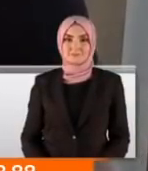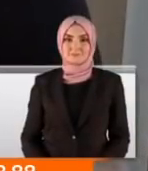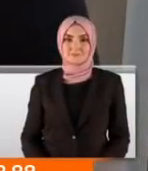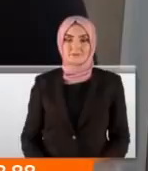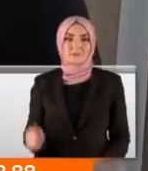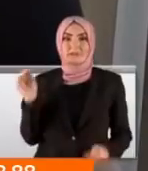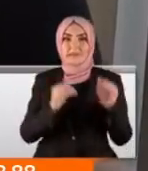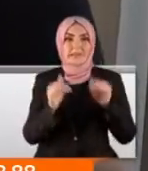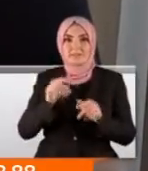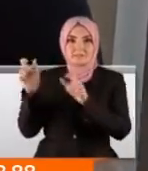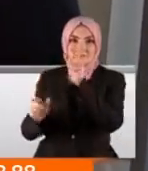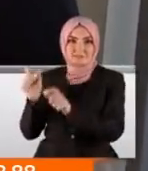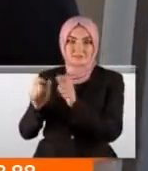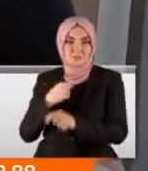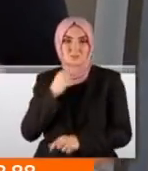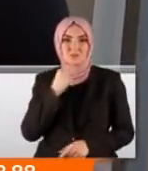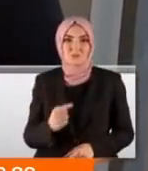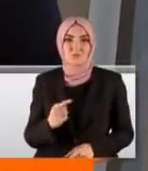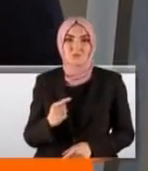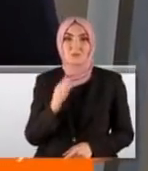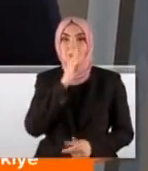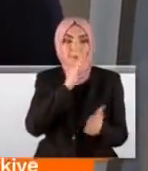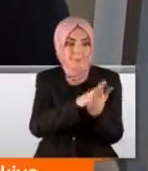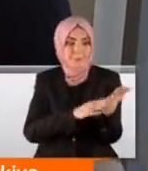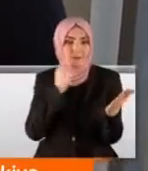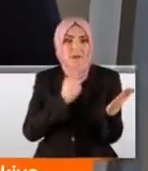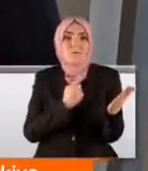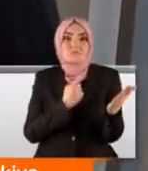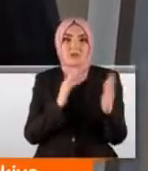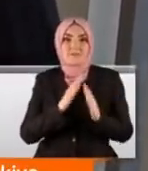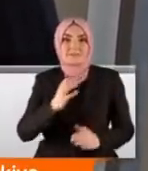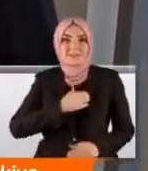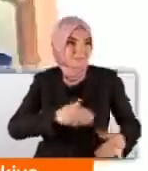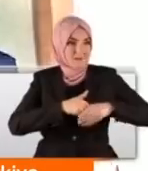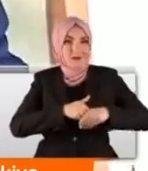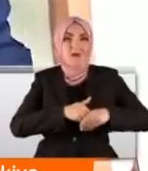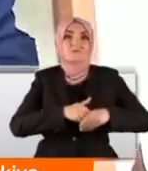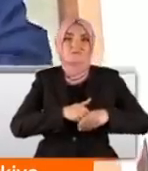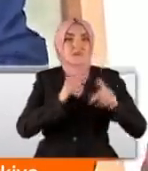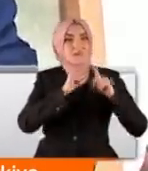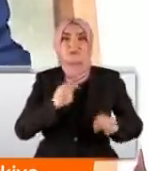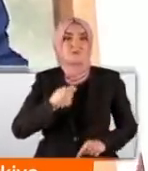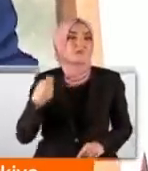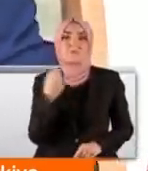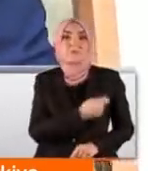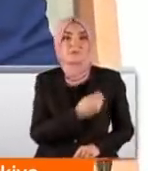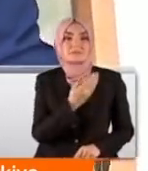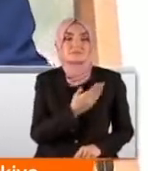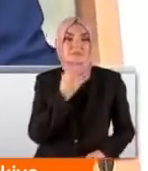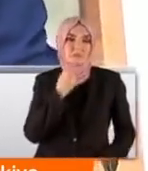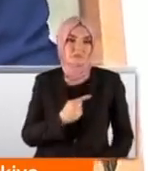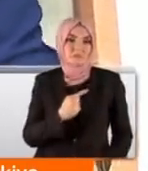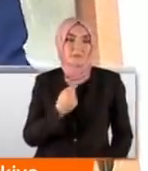Gelenlere de söylüyorum, neden daireyi görmeden, ev sahibiyle tanışmadan hemen para yolluyorsunuz hesaba? Parayı ödeyenler mutluydu.